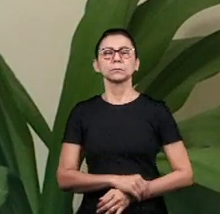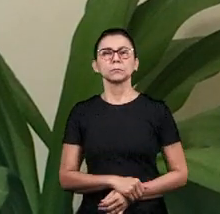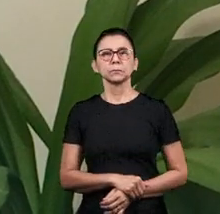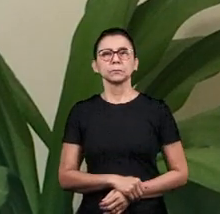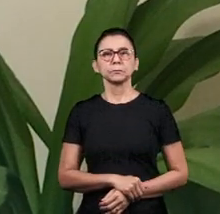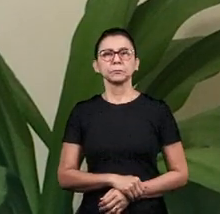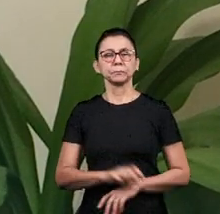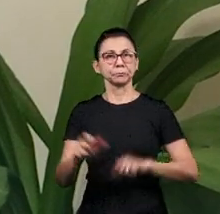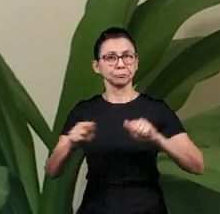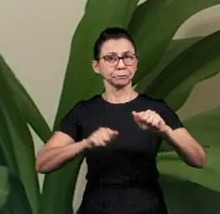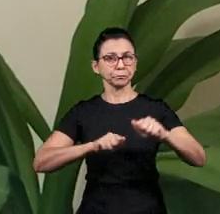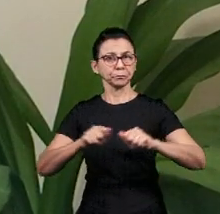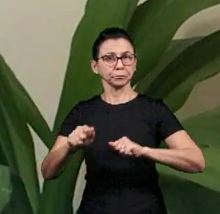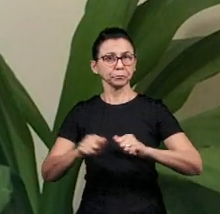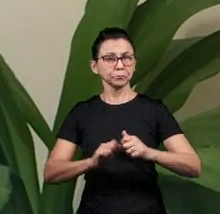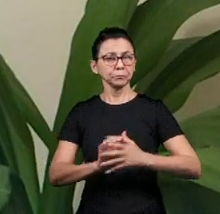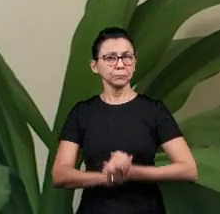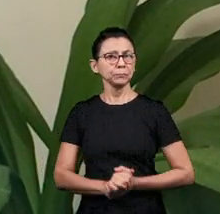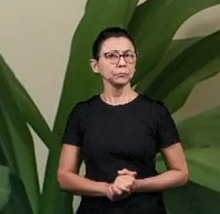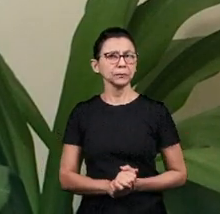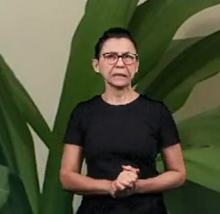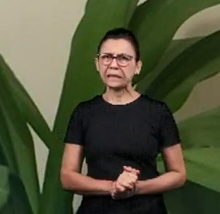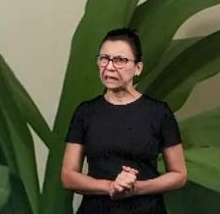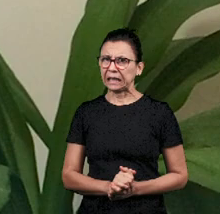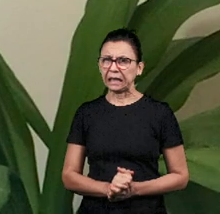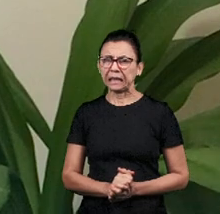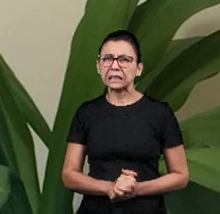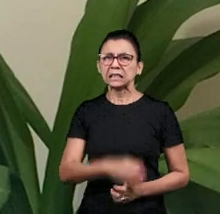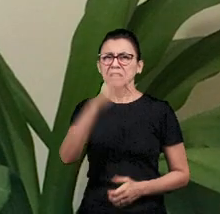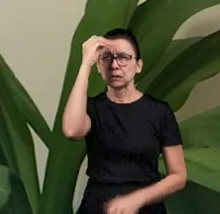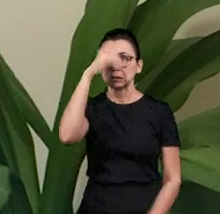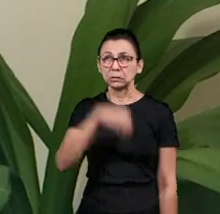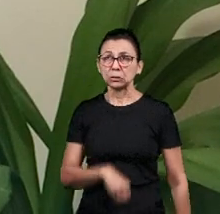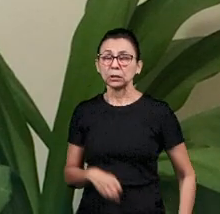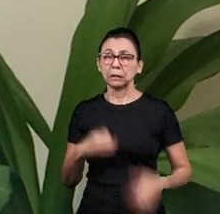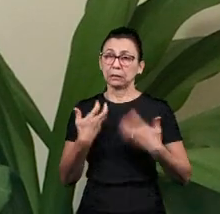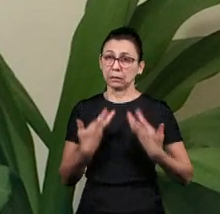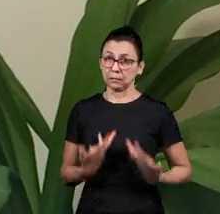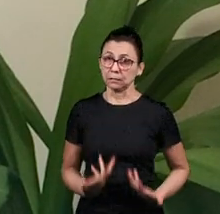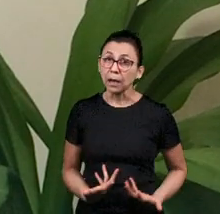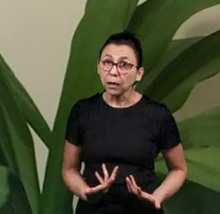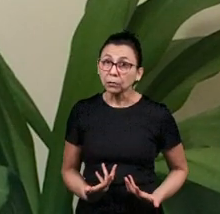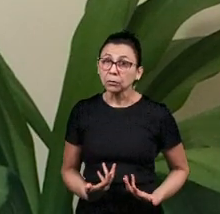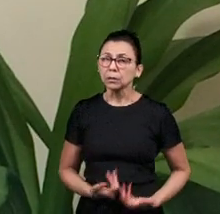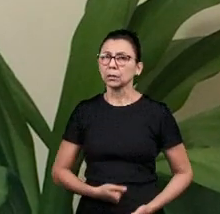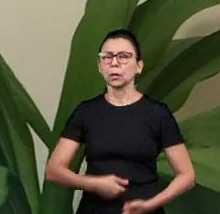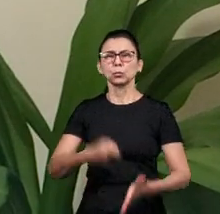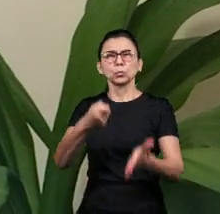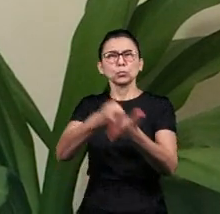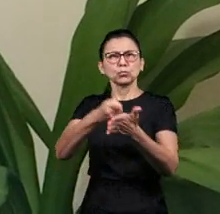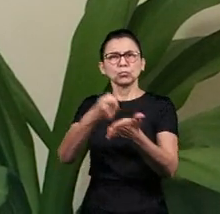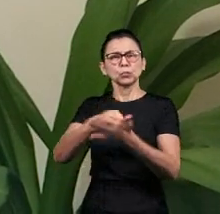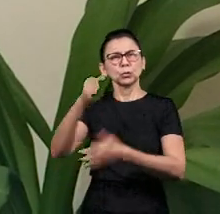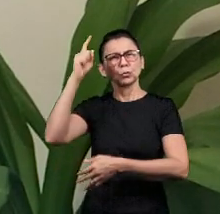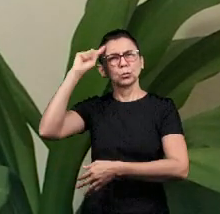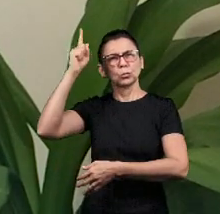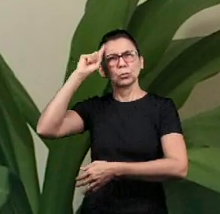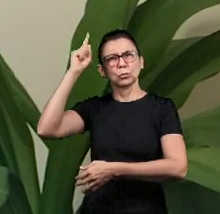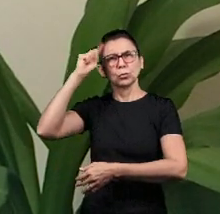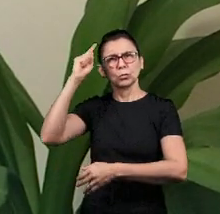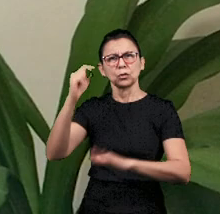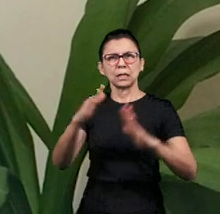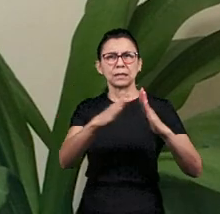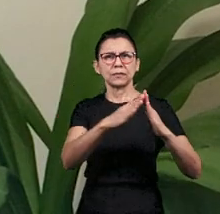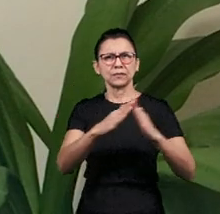Actes, qu'il disait qu'il ne cessait pas d'enseigner tous les jours dans les temples et dans les maisons, et à annoncer